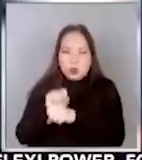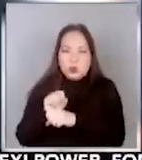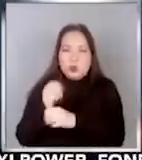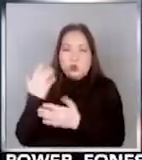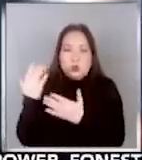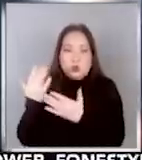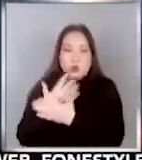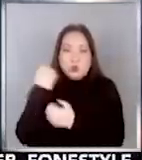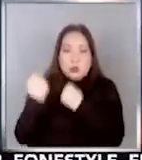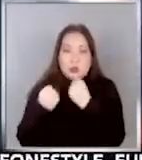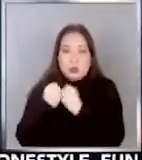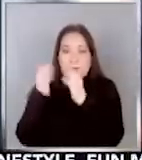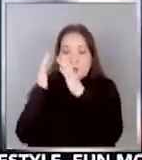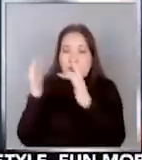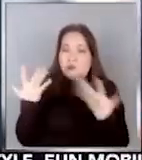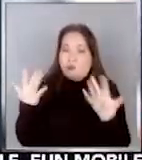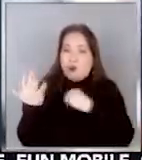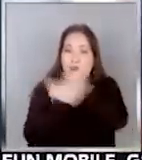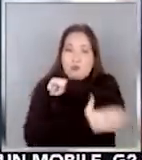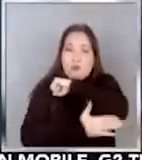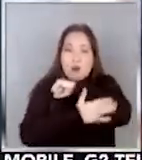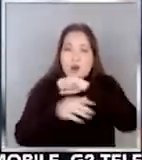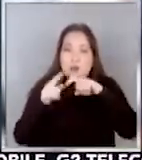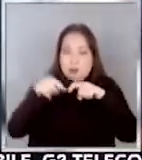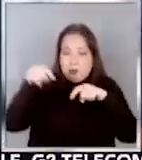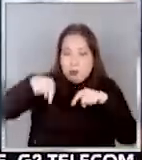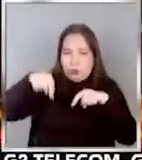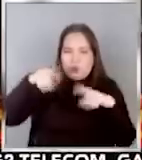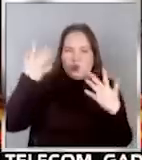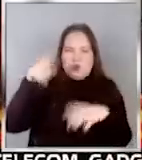sa diplomatic community dito sa Palasyo ng Malacañang.